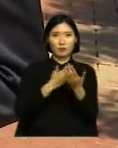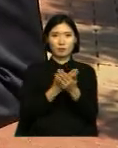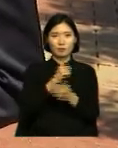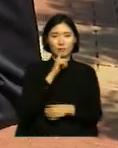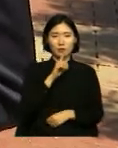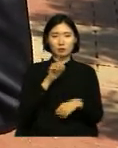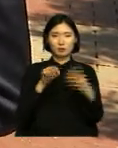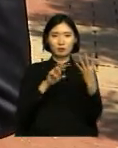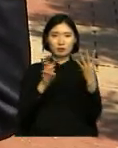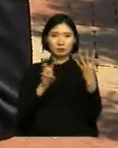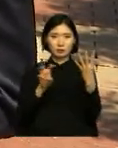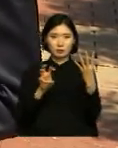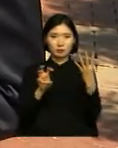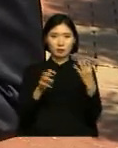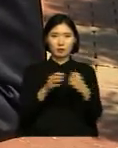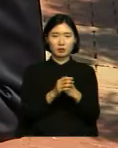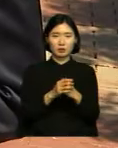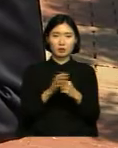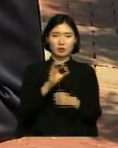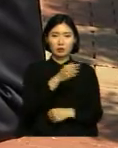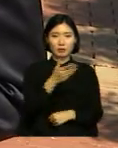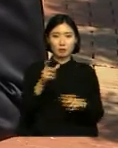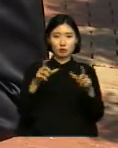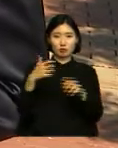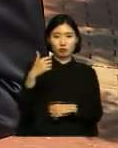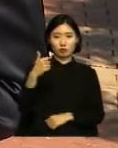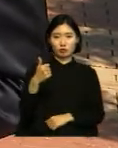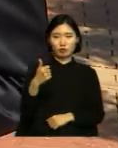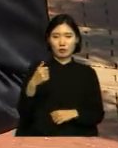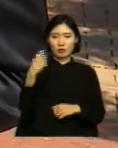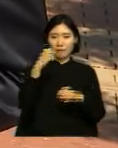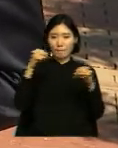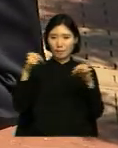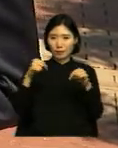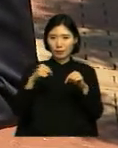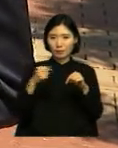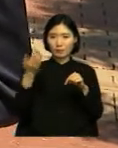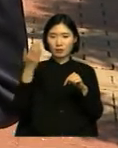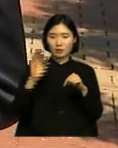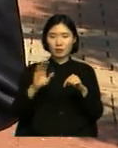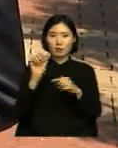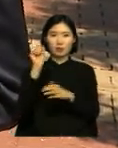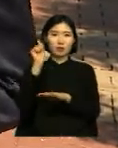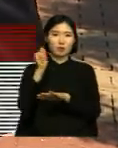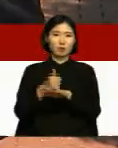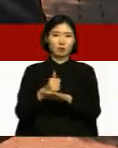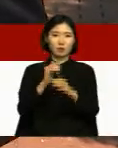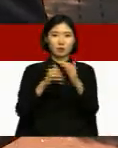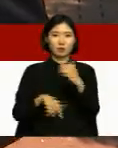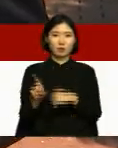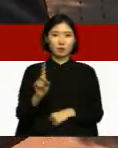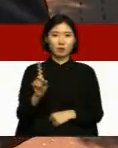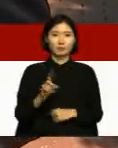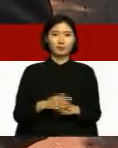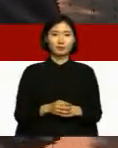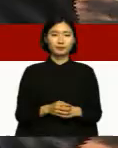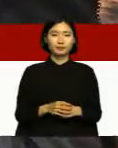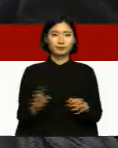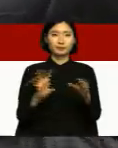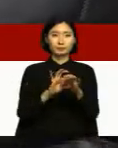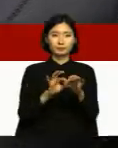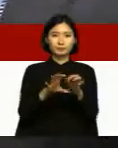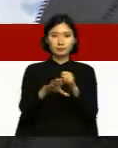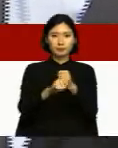4월 30일 이 정동균 양평 군수와 면담이 있었던 것으로 알고 있습니다. 아, 면담 결과는 어떻습니까? 네, 관련